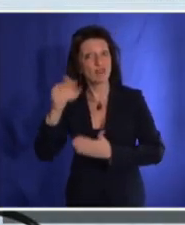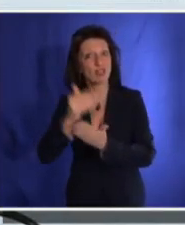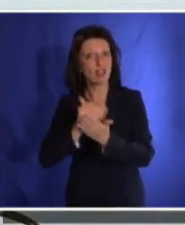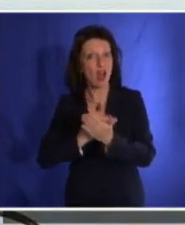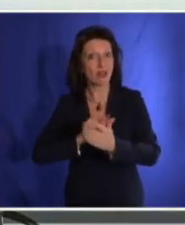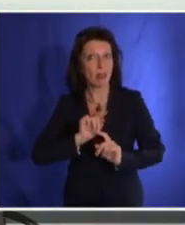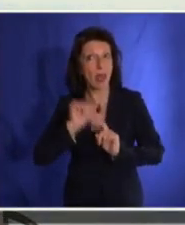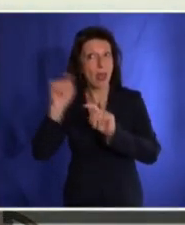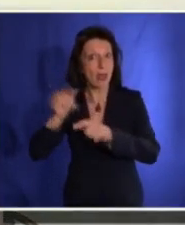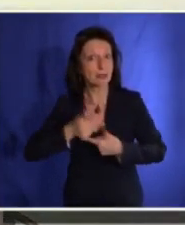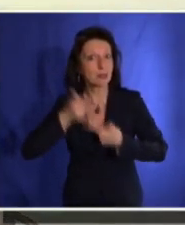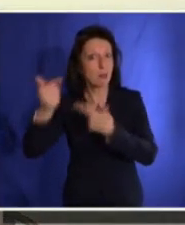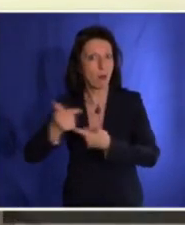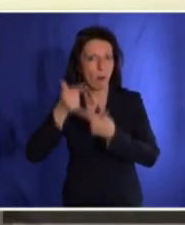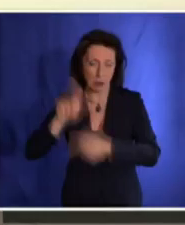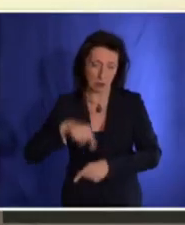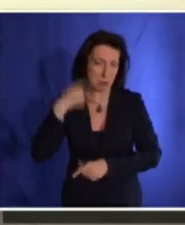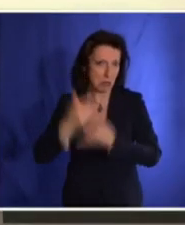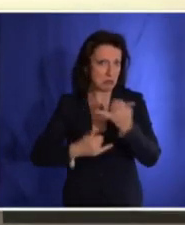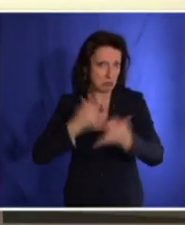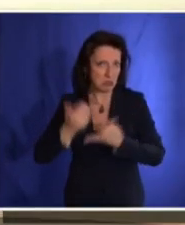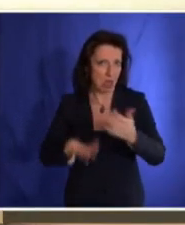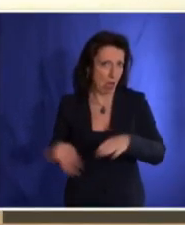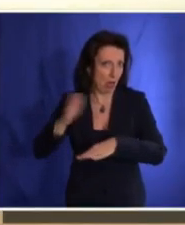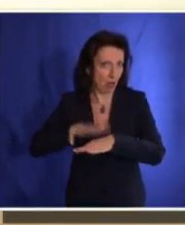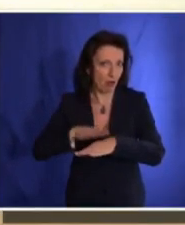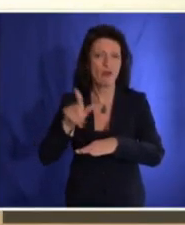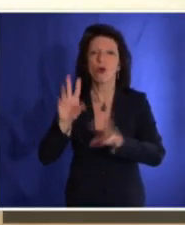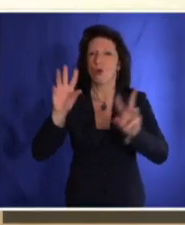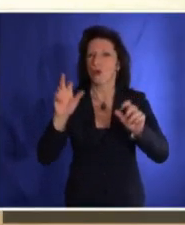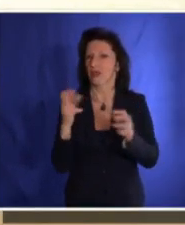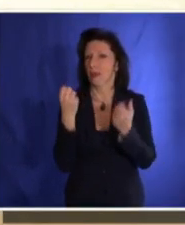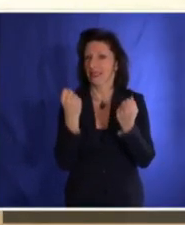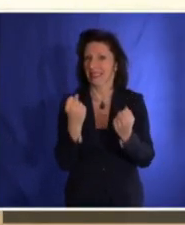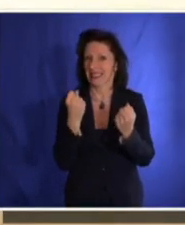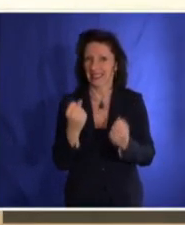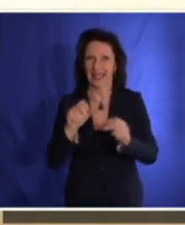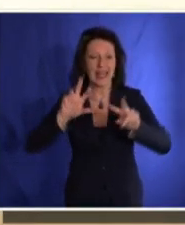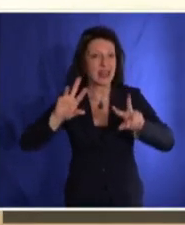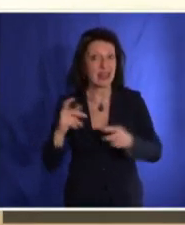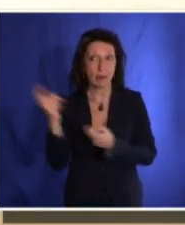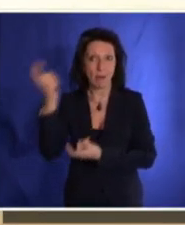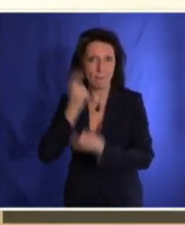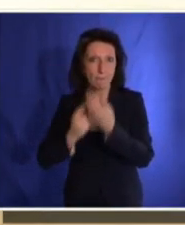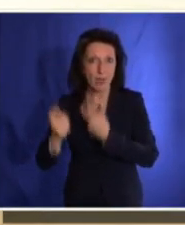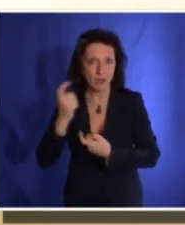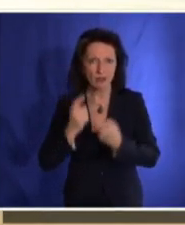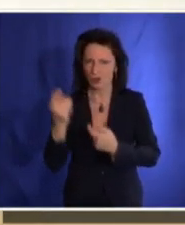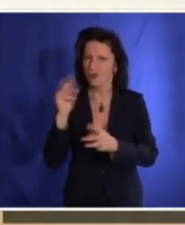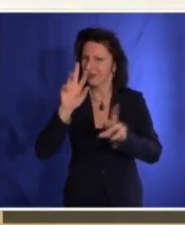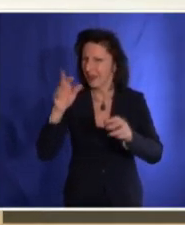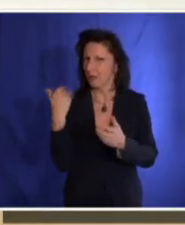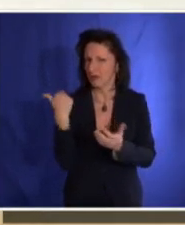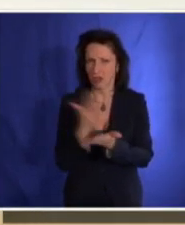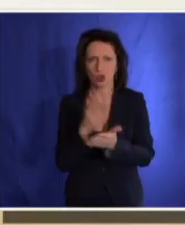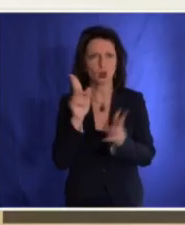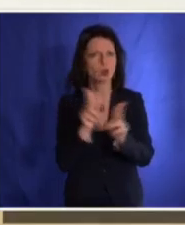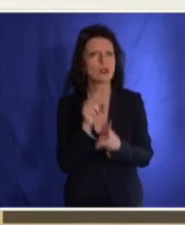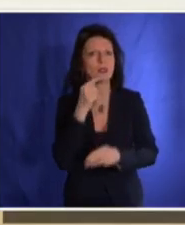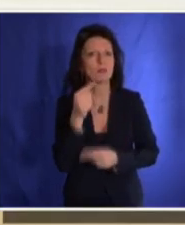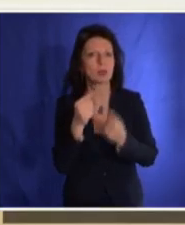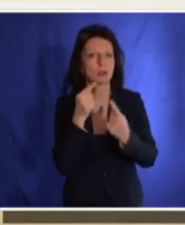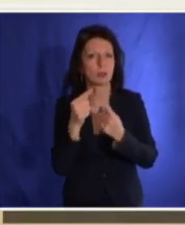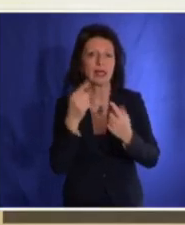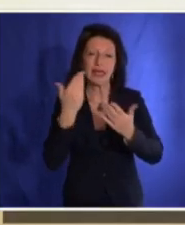nächstes Jahr steigen. Und was wir betreffend Sicherheit und Migration haben, haben wir schon kurz angesprochen. Daher ist eigentlich